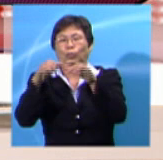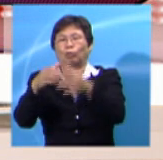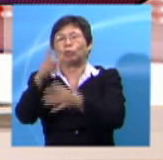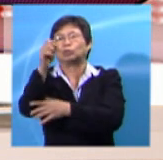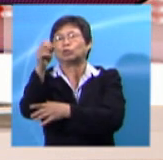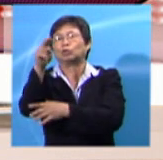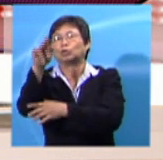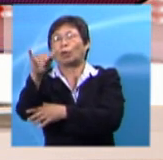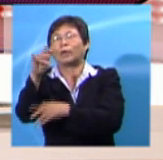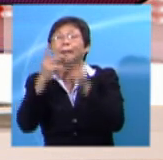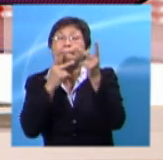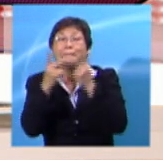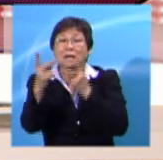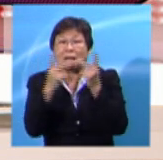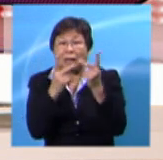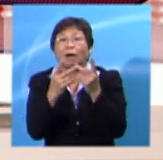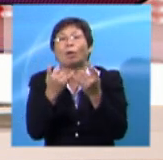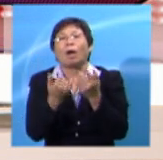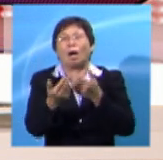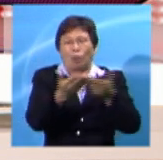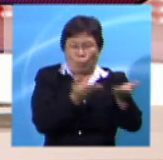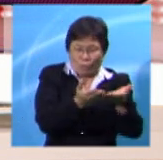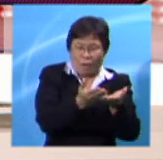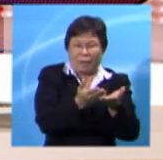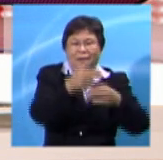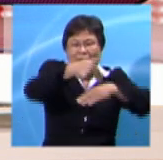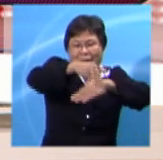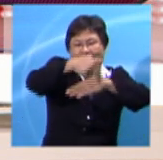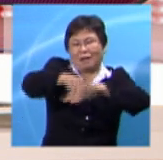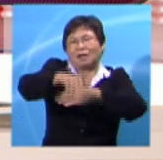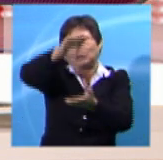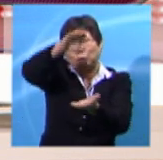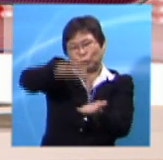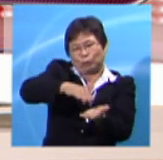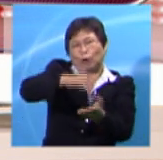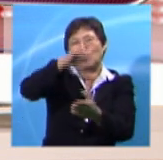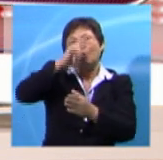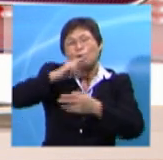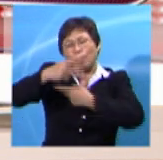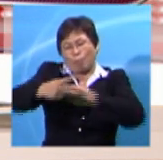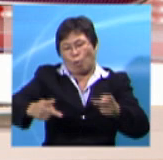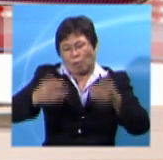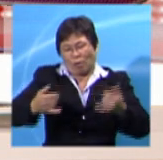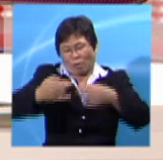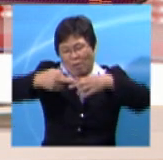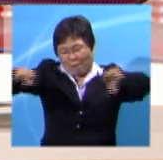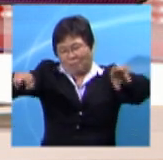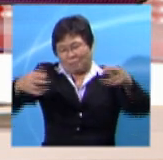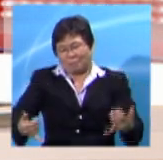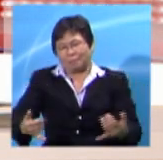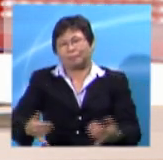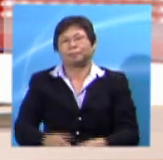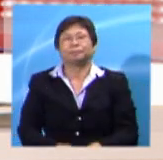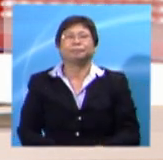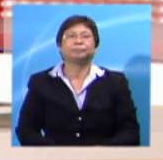Tony fernandz berkata ia termasuk perkhidmatan kuria tambang rendah R BX yang dilancarkan hari